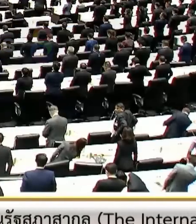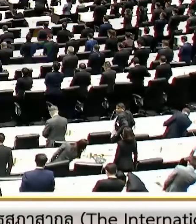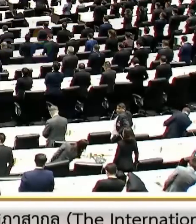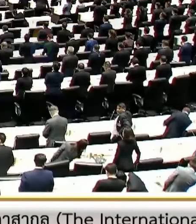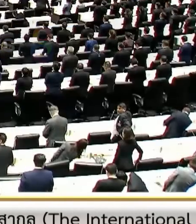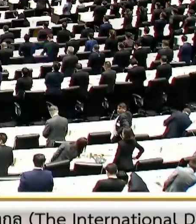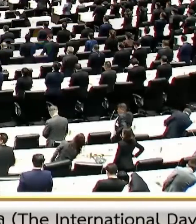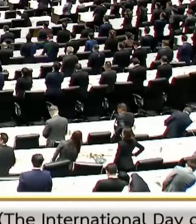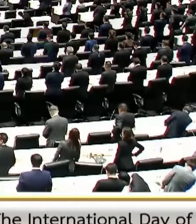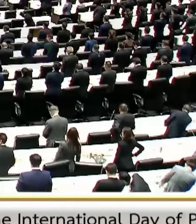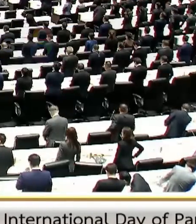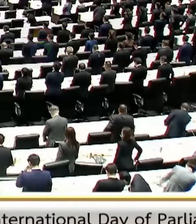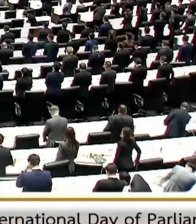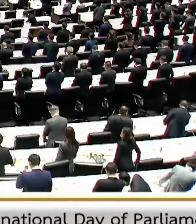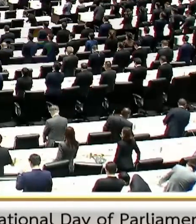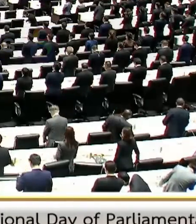ใครยังไม่มี